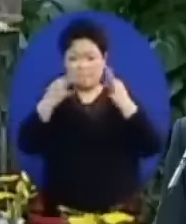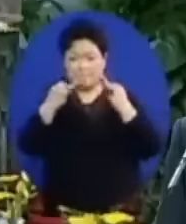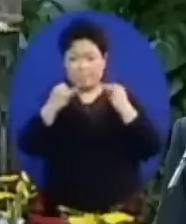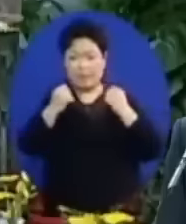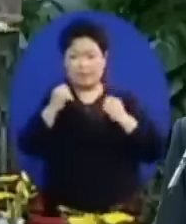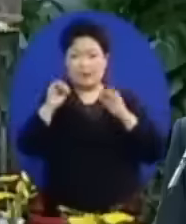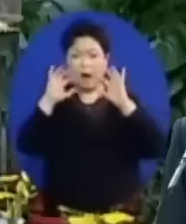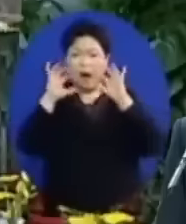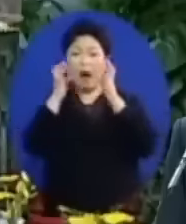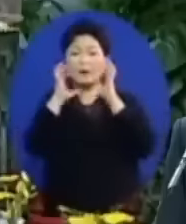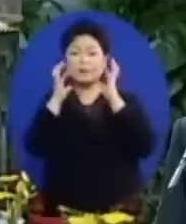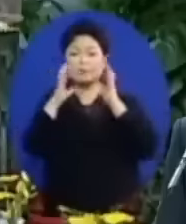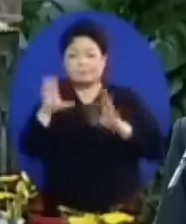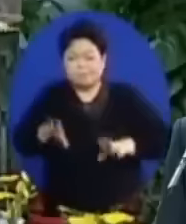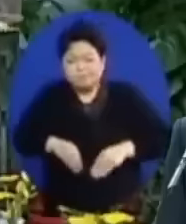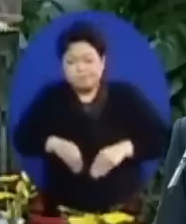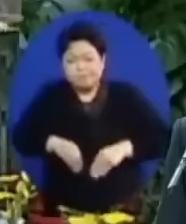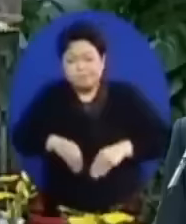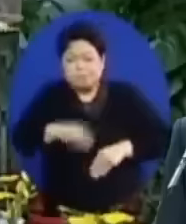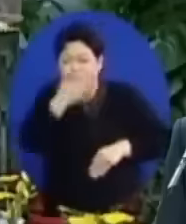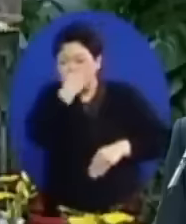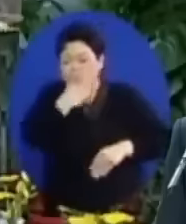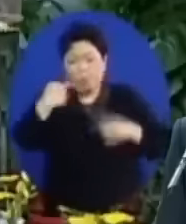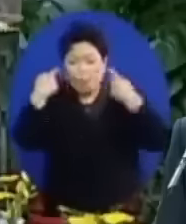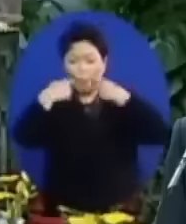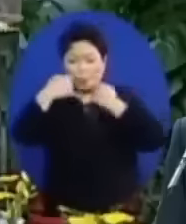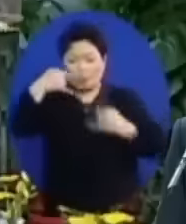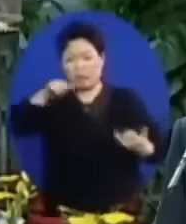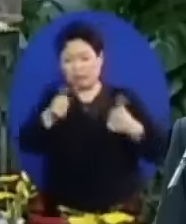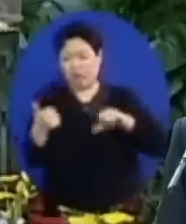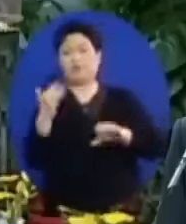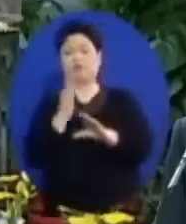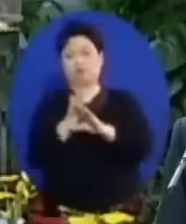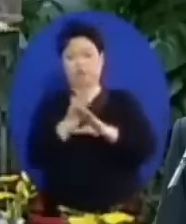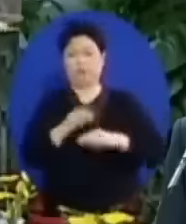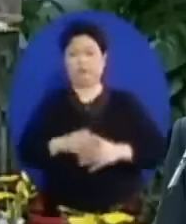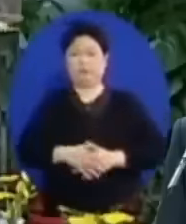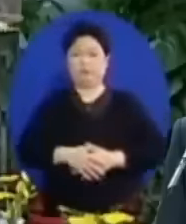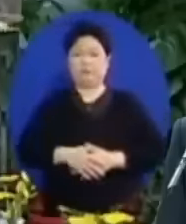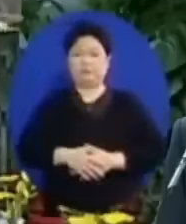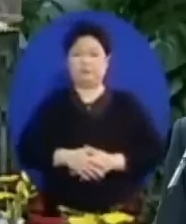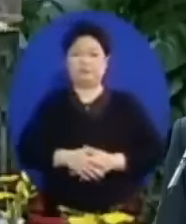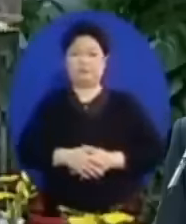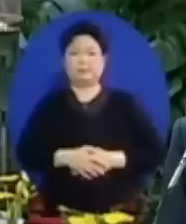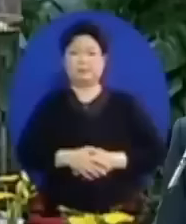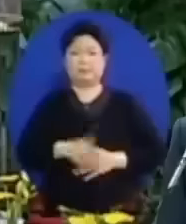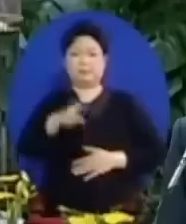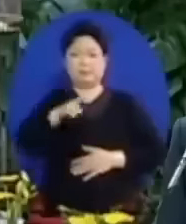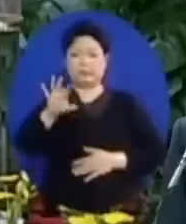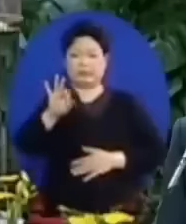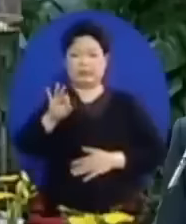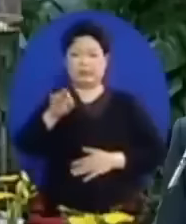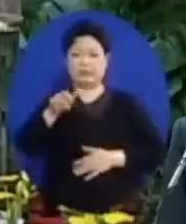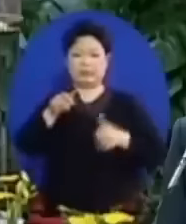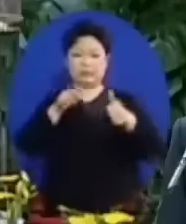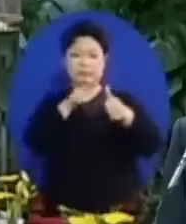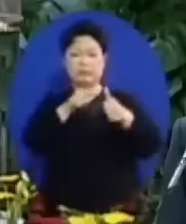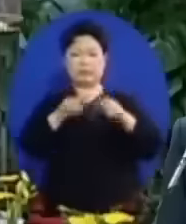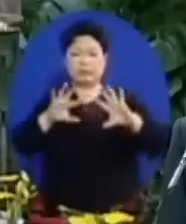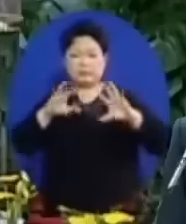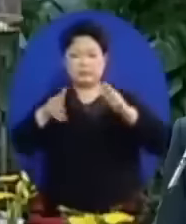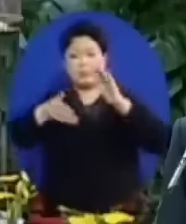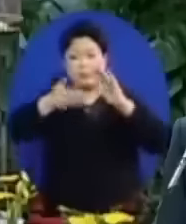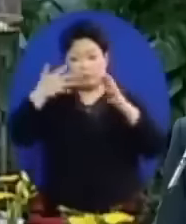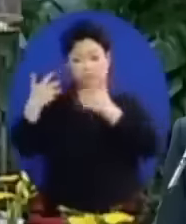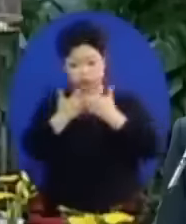명의 어린이들이 굶주려 영양실조가 되고 죽어가고 있는 것입니다. 장 지글러는 지구상의 식량